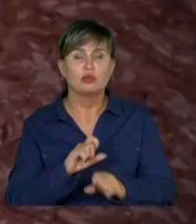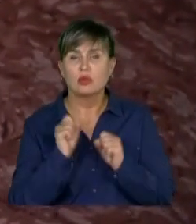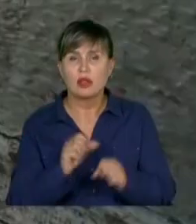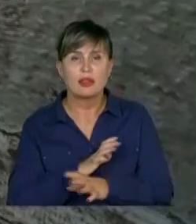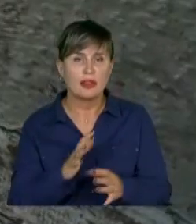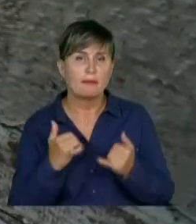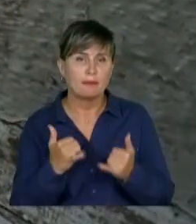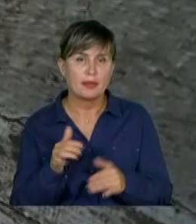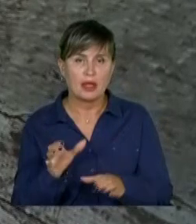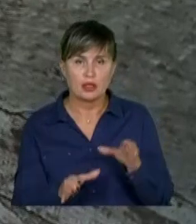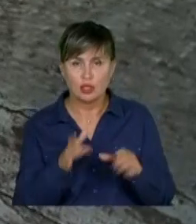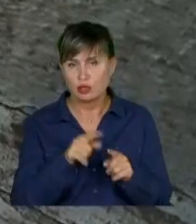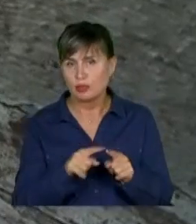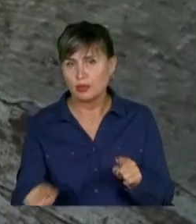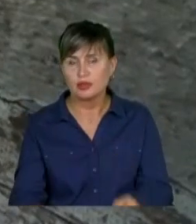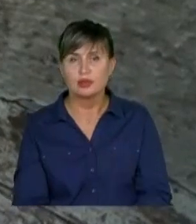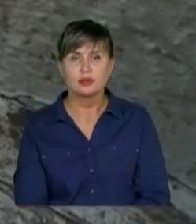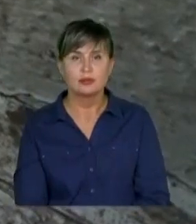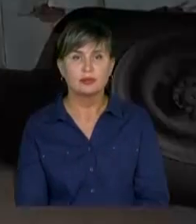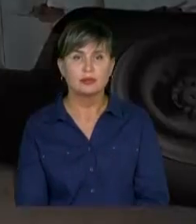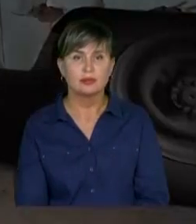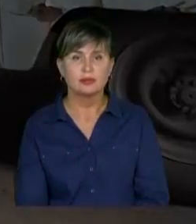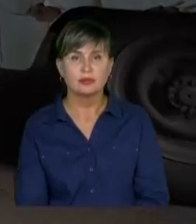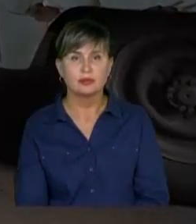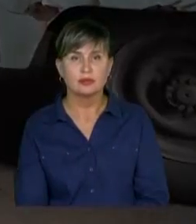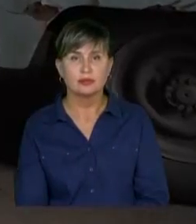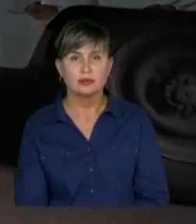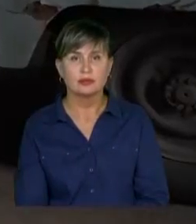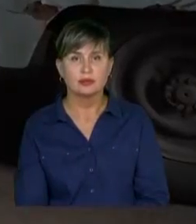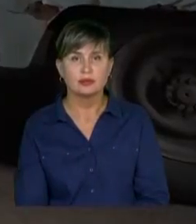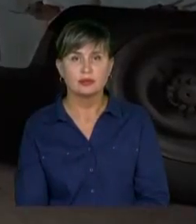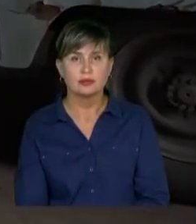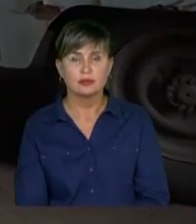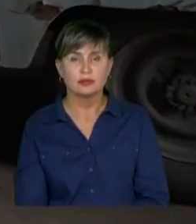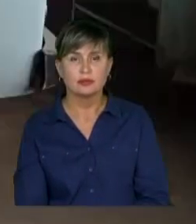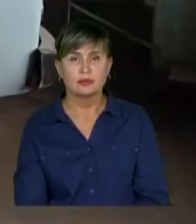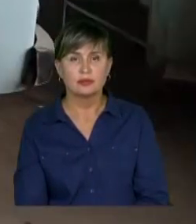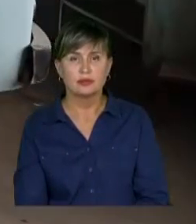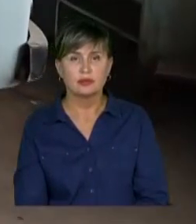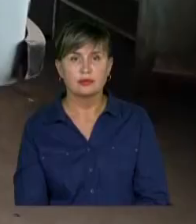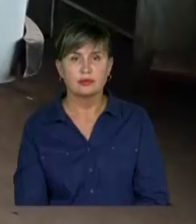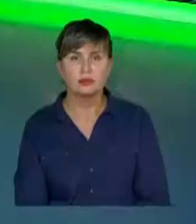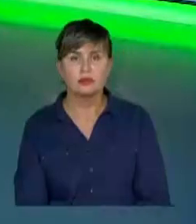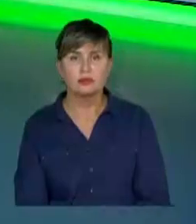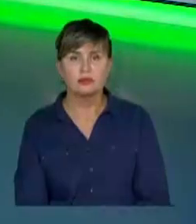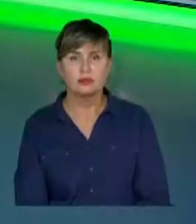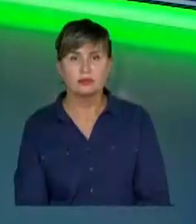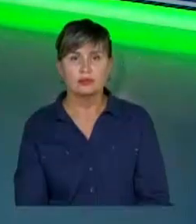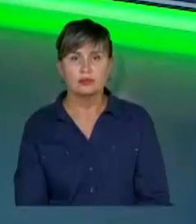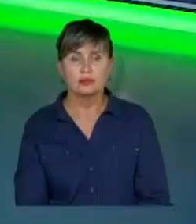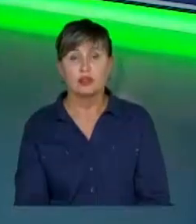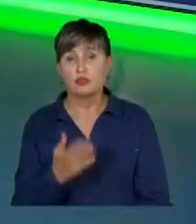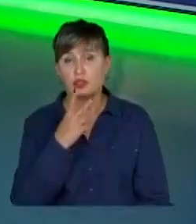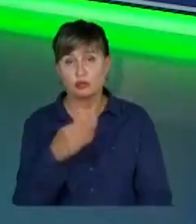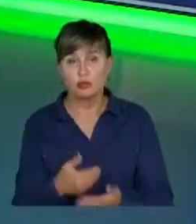в нынешний отопительный сезон. Оксана Матасова, Рамиль Дусумов, телеканал Алматы, Акмолинская область. Вы